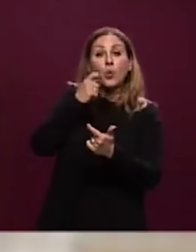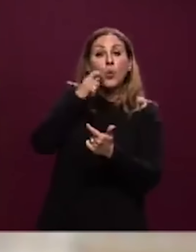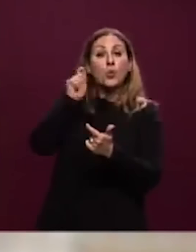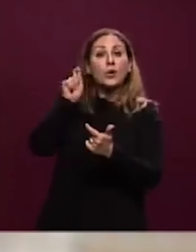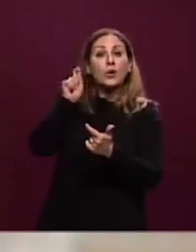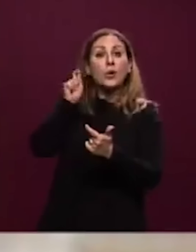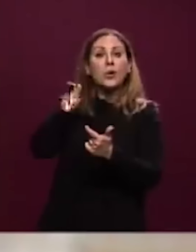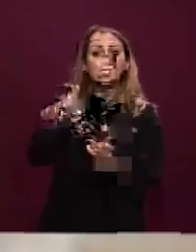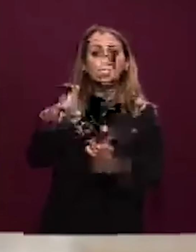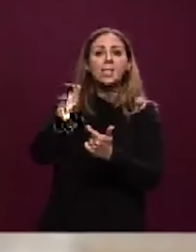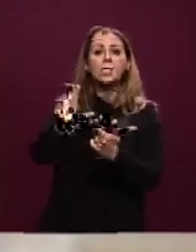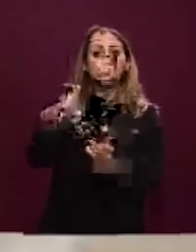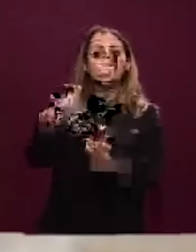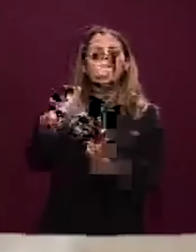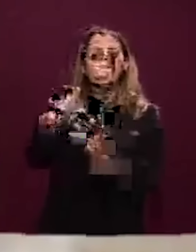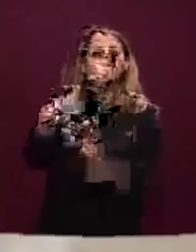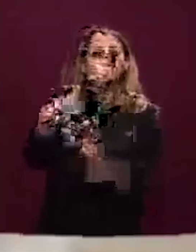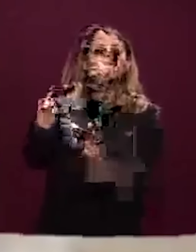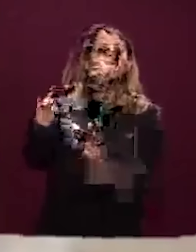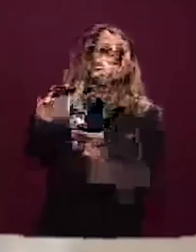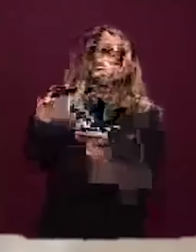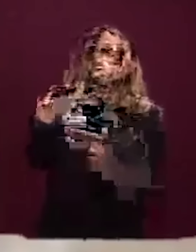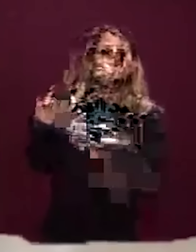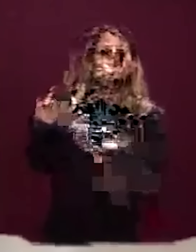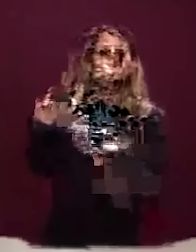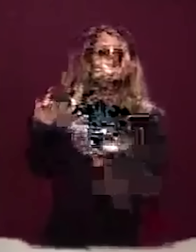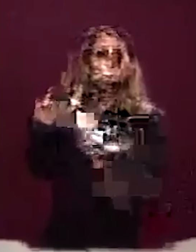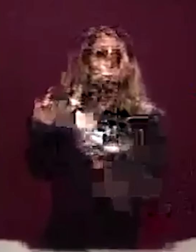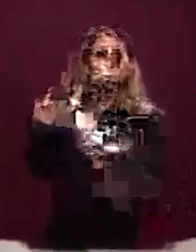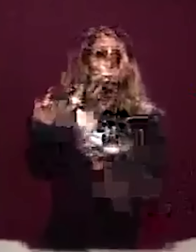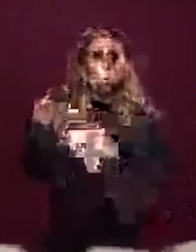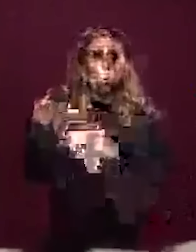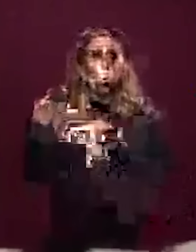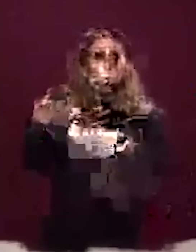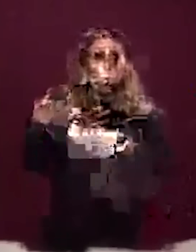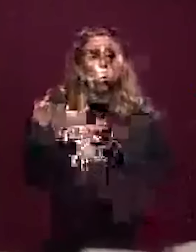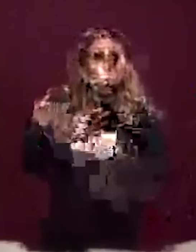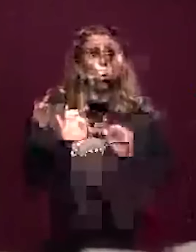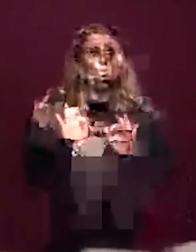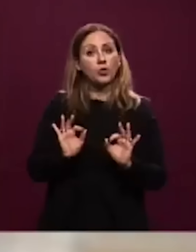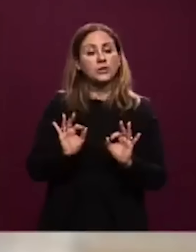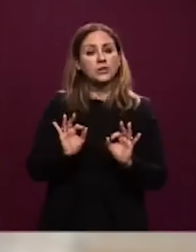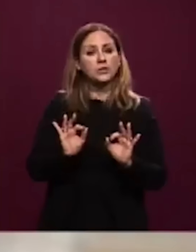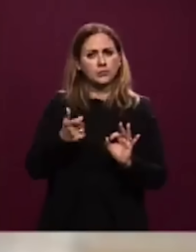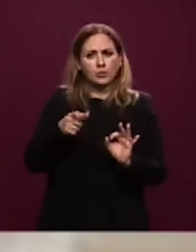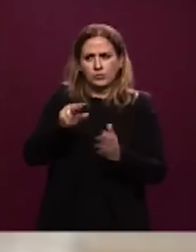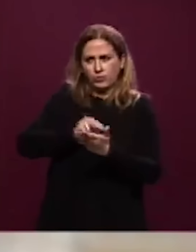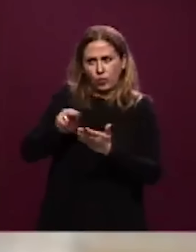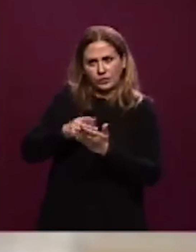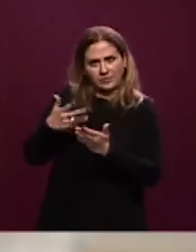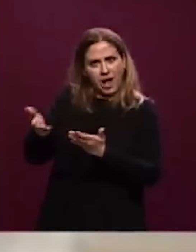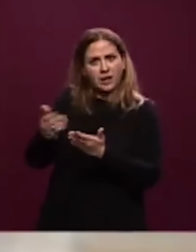votato. Siamo convinti di andare verso questa direzione perché questo abbiamo votato.